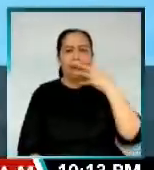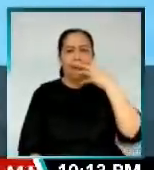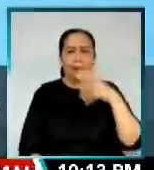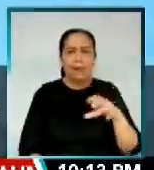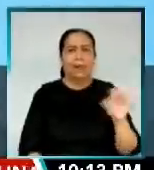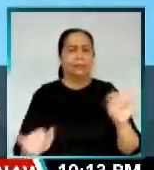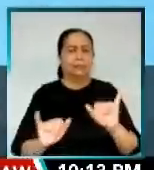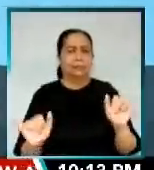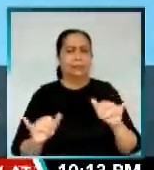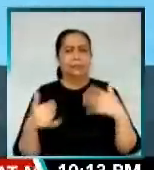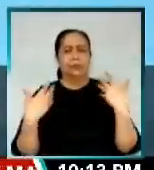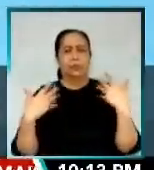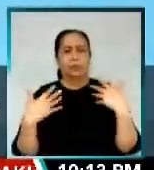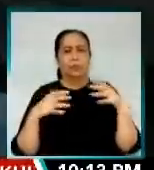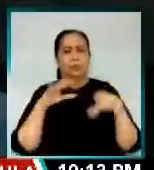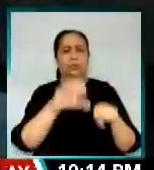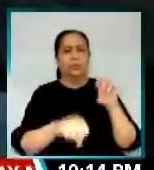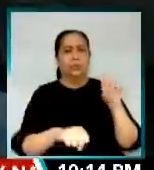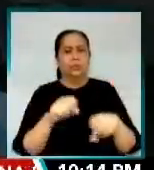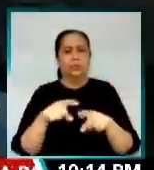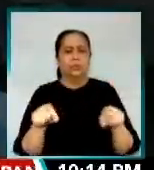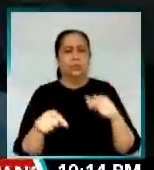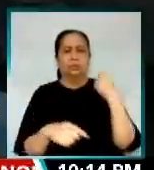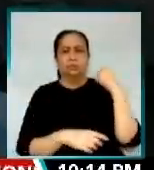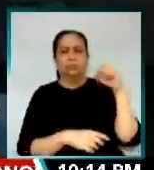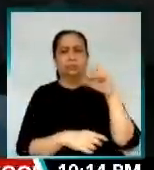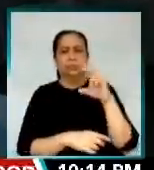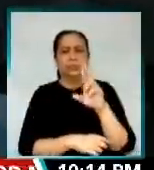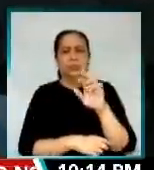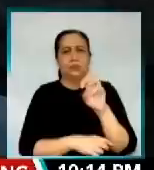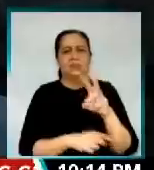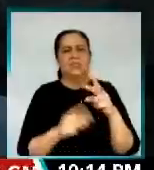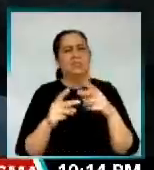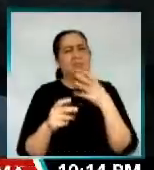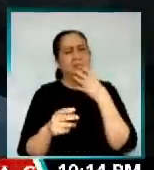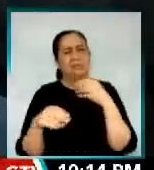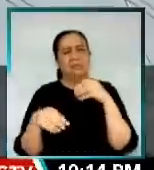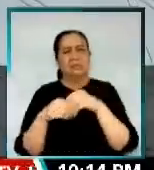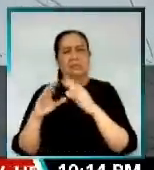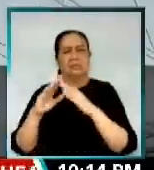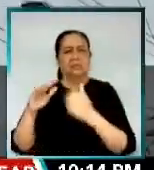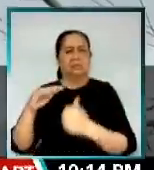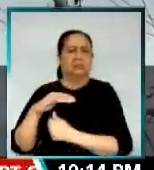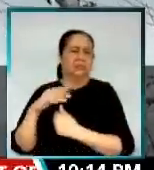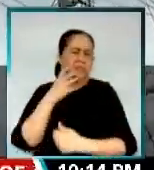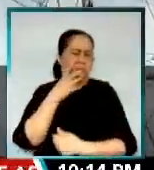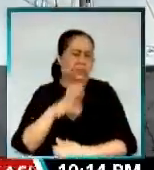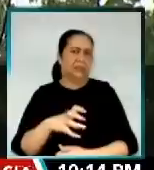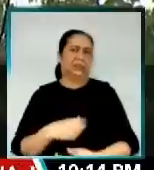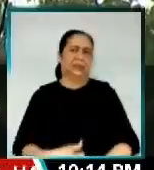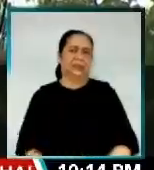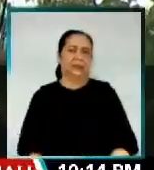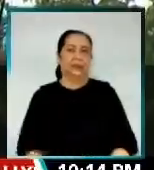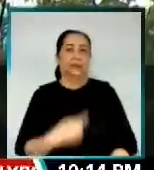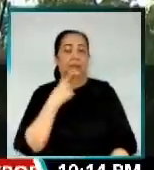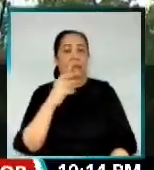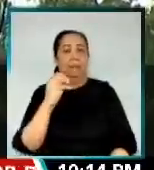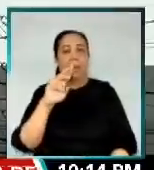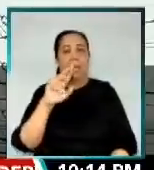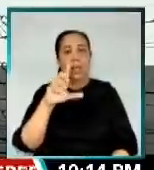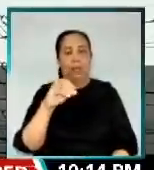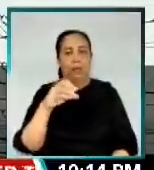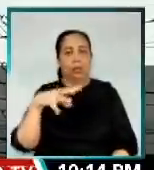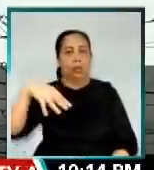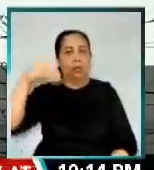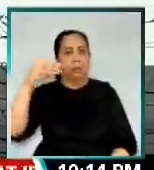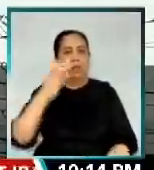mga nahuling lumalabag sa curfew. Kasi mainit sa loob ng bahay. Mainit eh. Ayon sa Meralco, nag-brownout sa ilang lugar